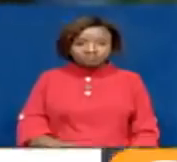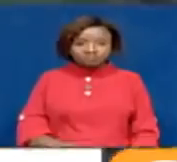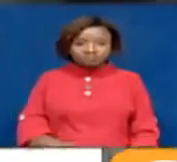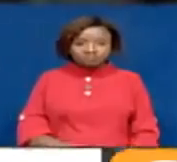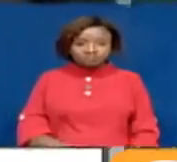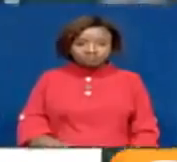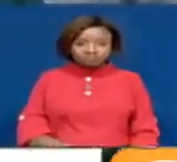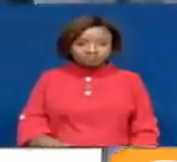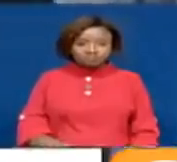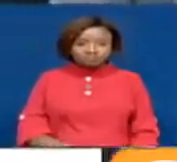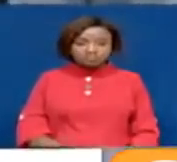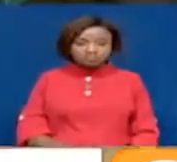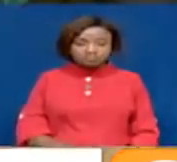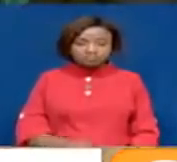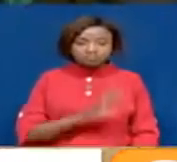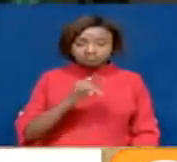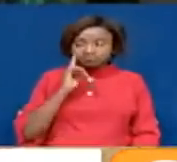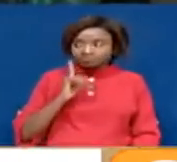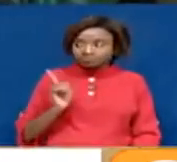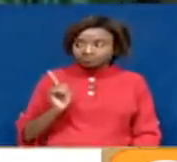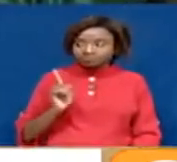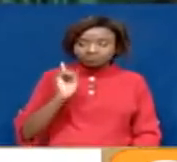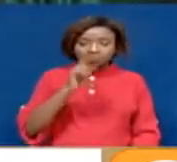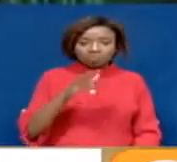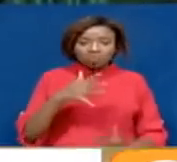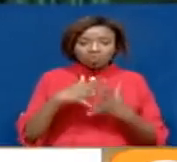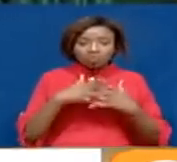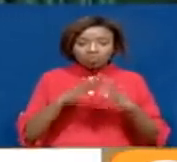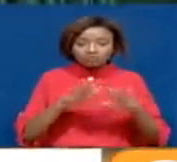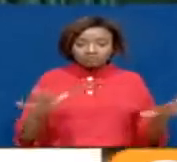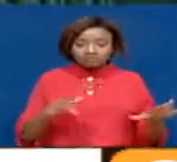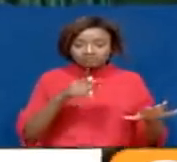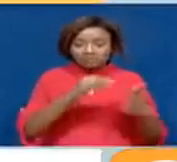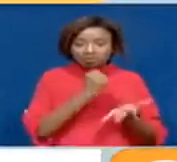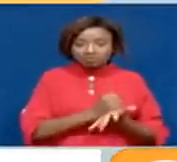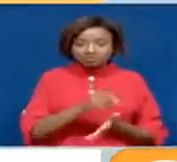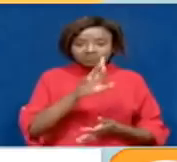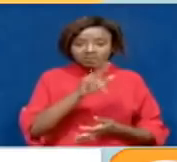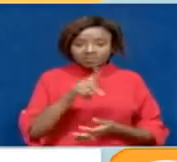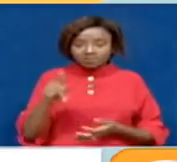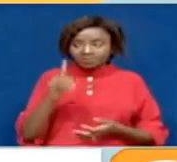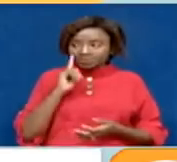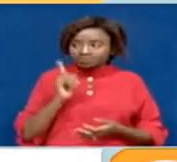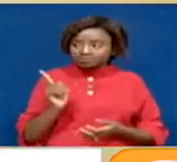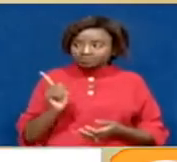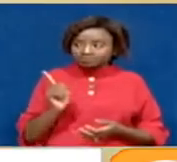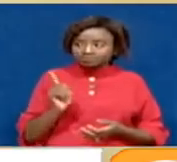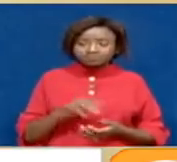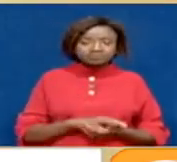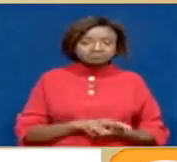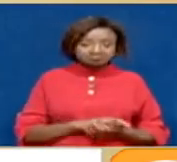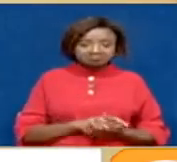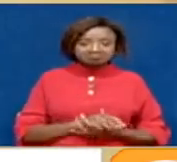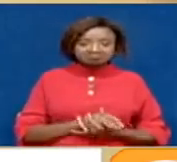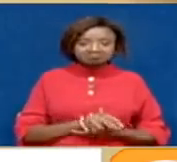Wangeshi Mbogwa anawasili katika shule ya msingi ya Westlands ambapo afisi ya msajili wa vyama vya kisiasa imekita kambi.